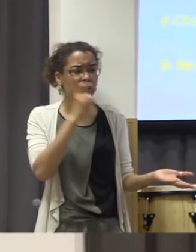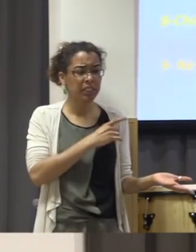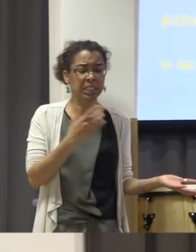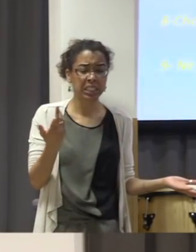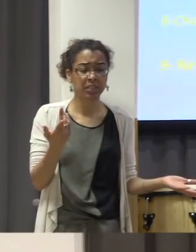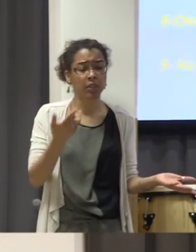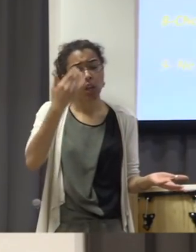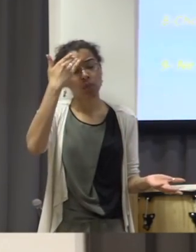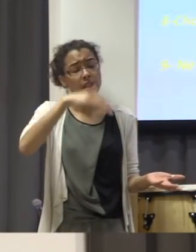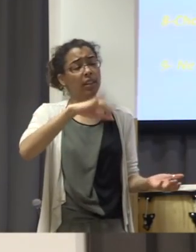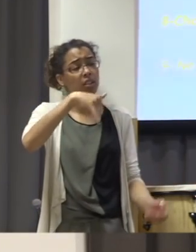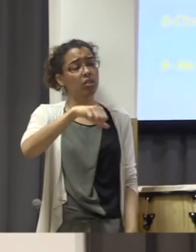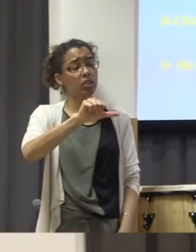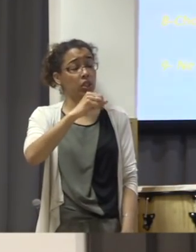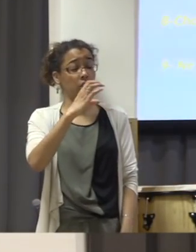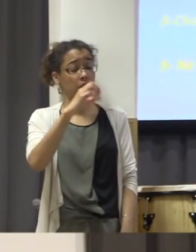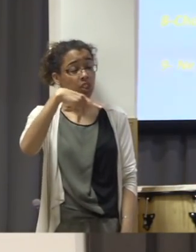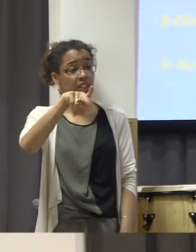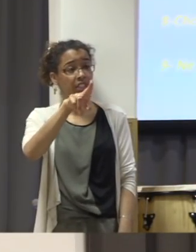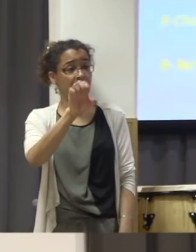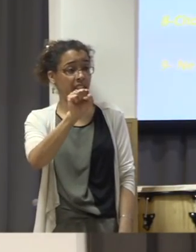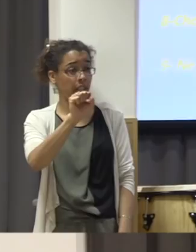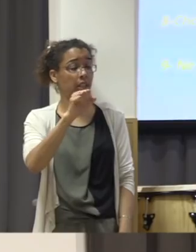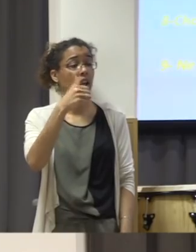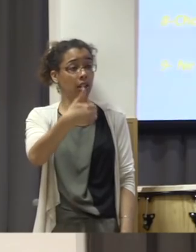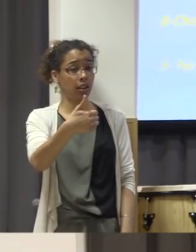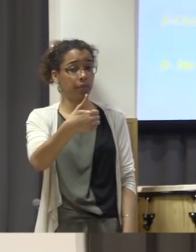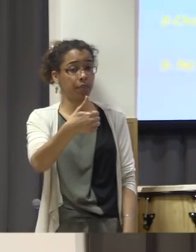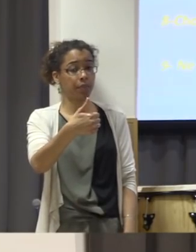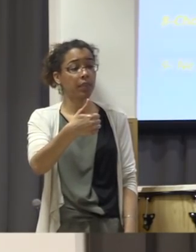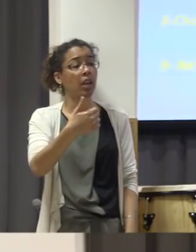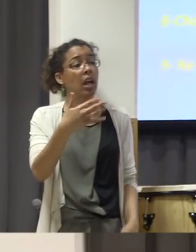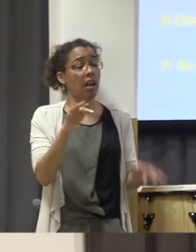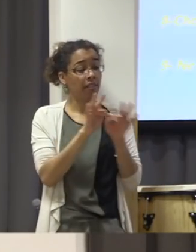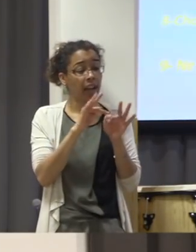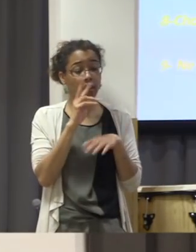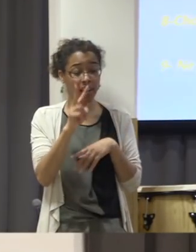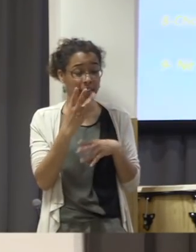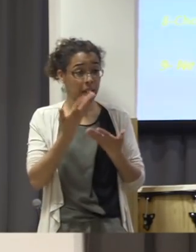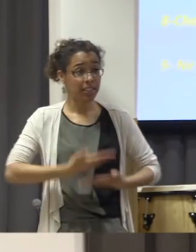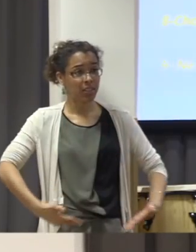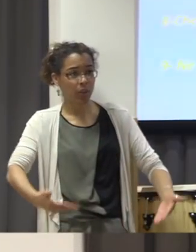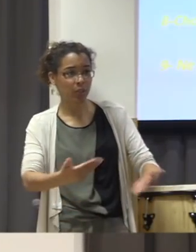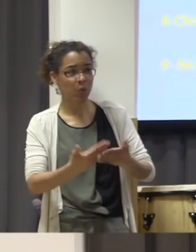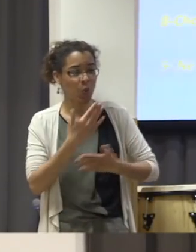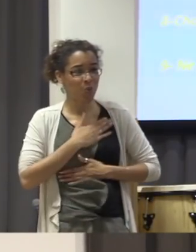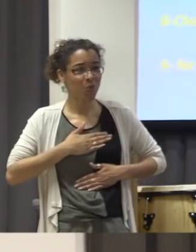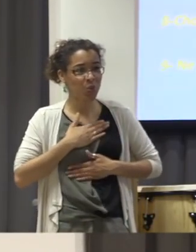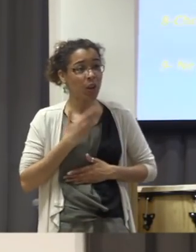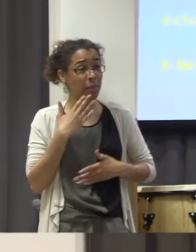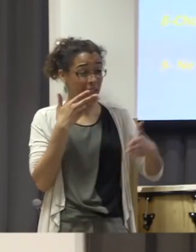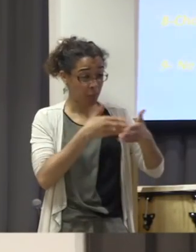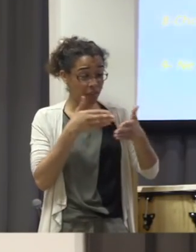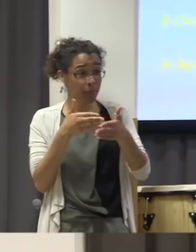Jacques 1, verset 2, il dit, mes frères, regardez comme un sujet de joie complète de diverses